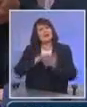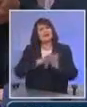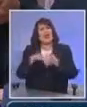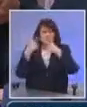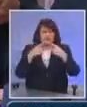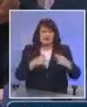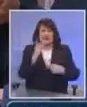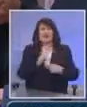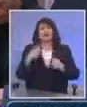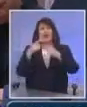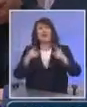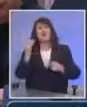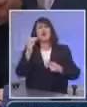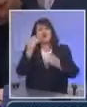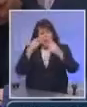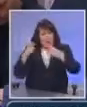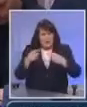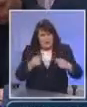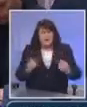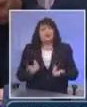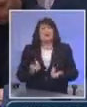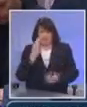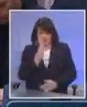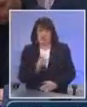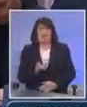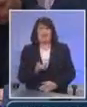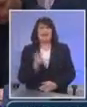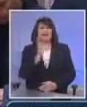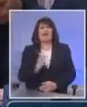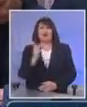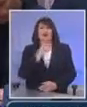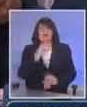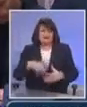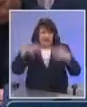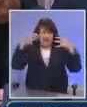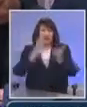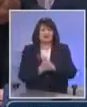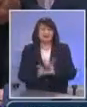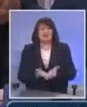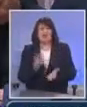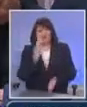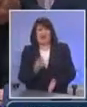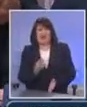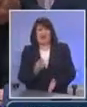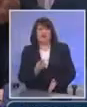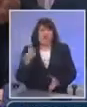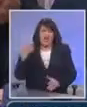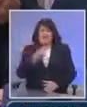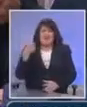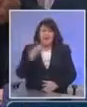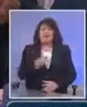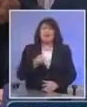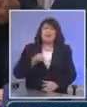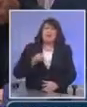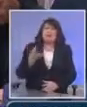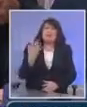κοινωνία, δεν την είδατε που τι κοινωνίες τέρατα έχει δημιουργήσει? Γνωρίζετε την εγκληματικότητα που